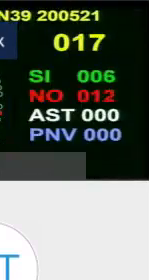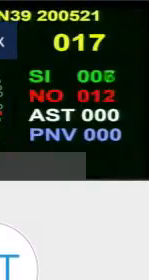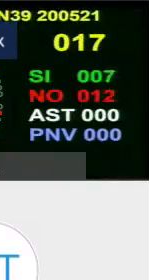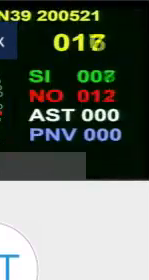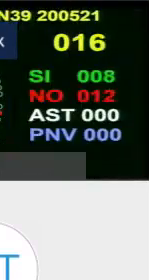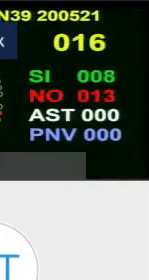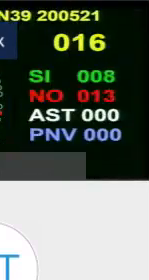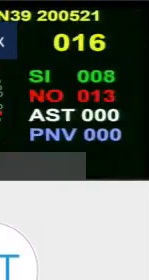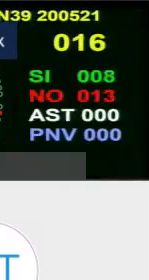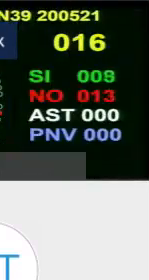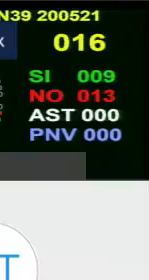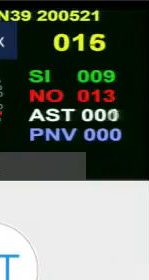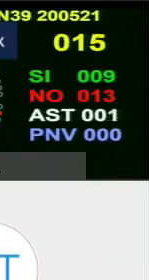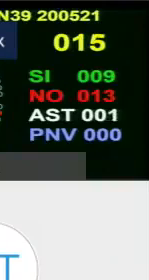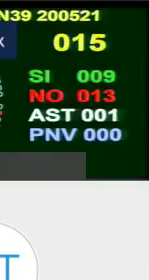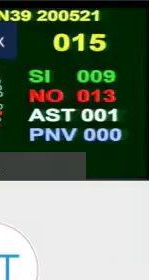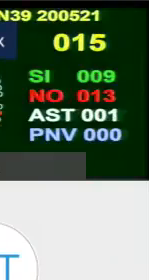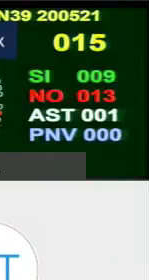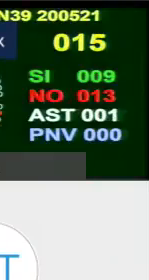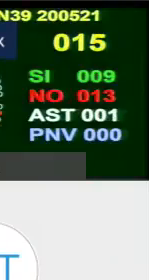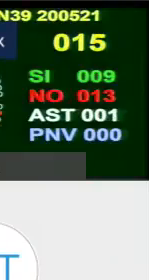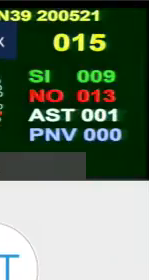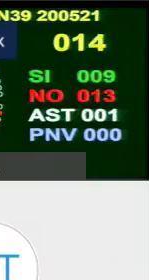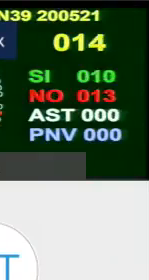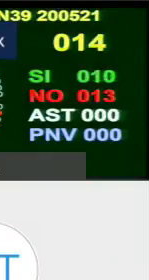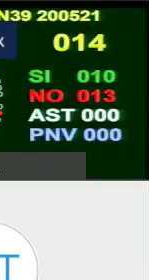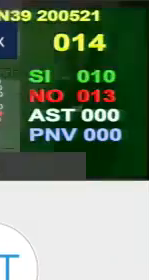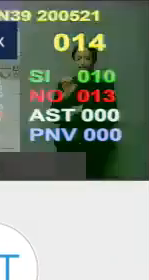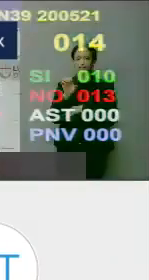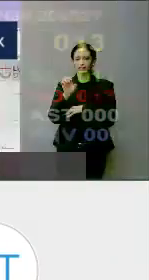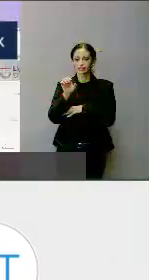da remoto sul 33 consigliera avvenente